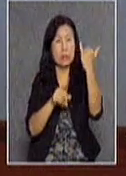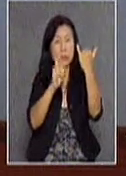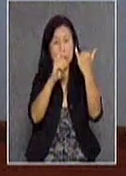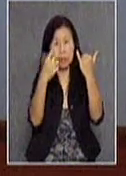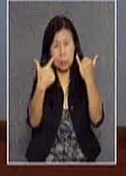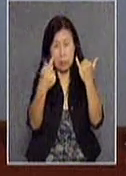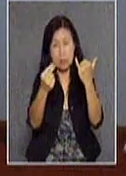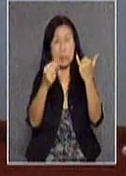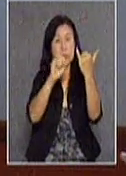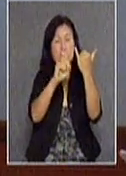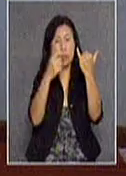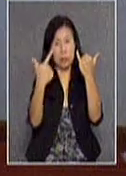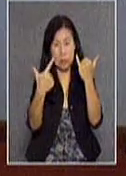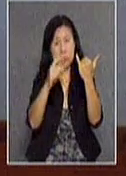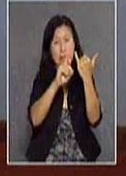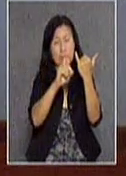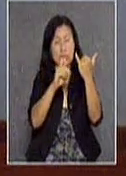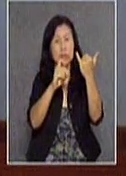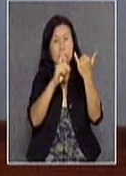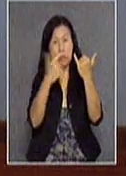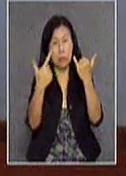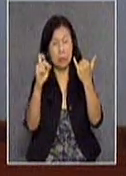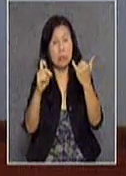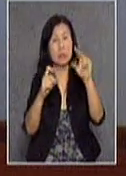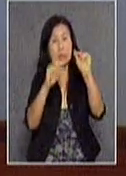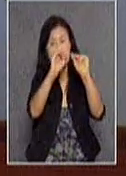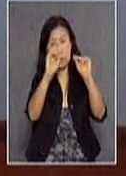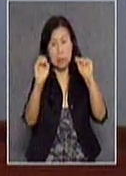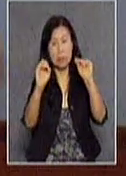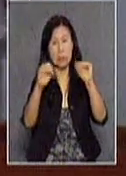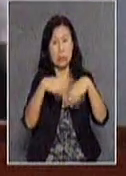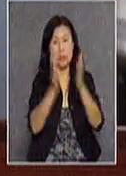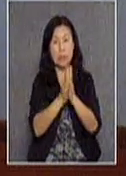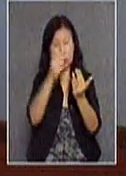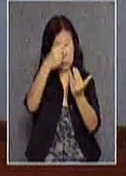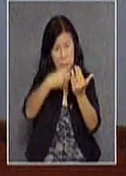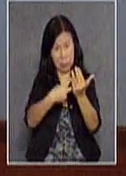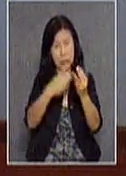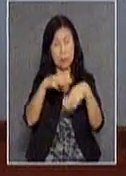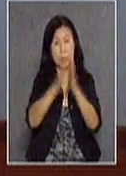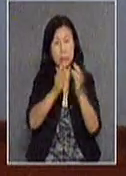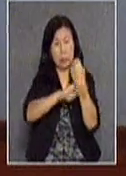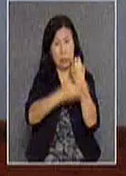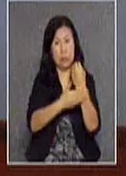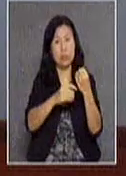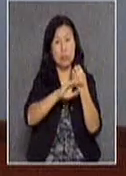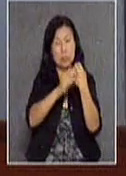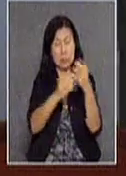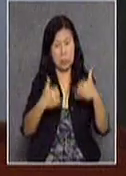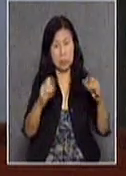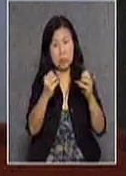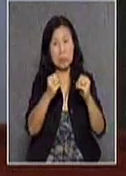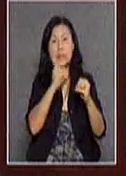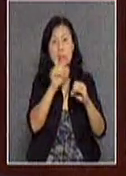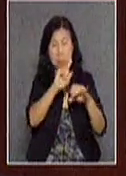698。同埋699700，咁我想問一下咧，即係呢度同規程問題有冇咩衝突啊？即係會唔會有咩